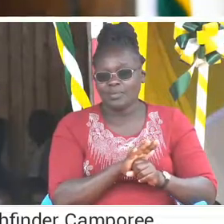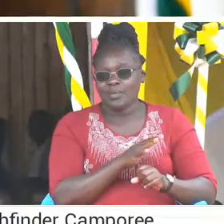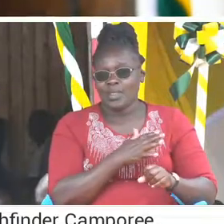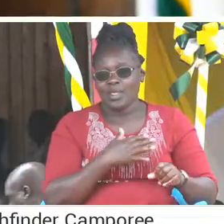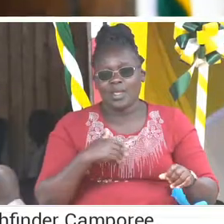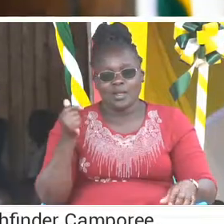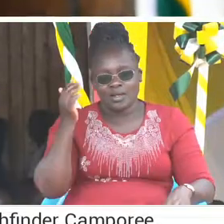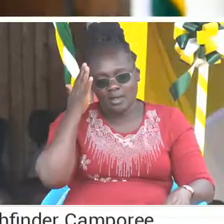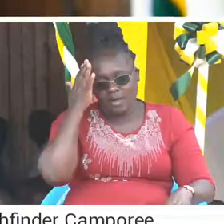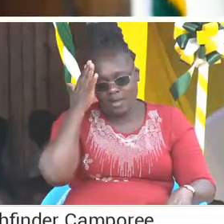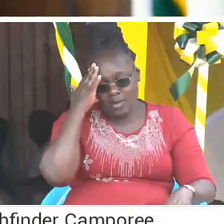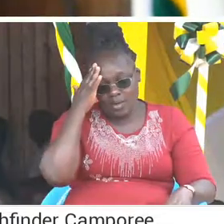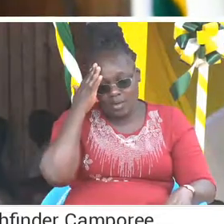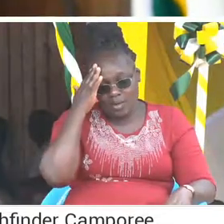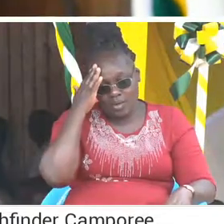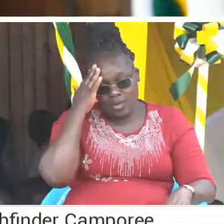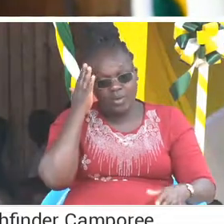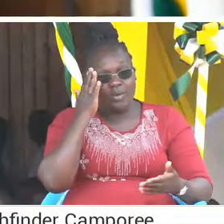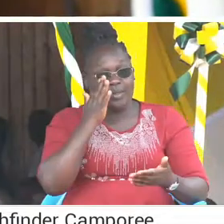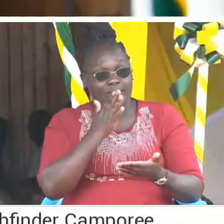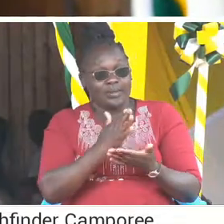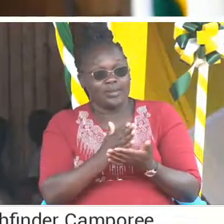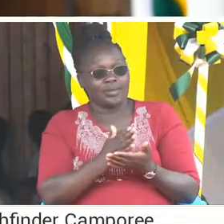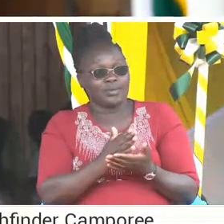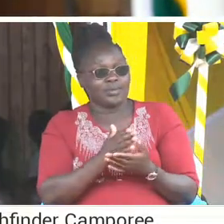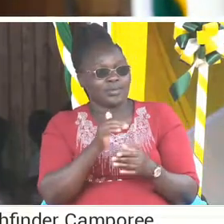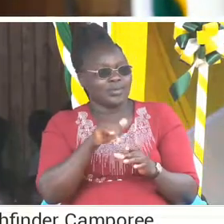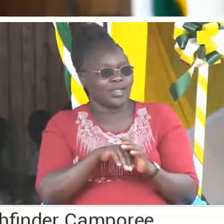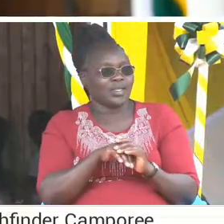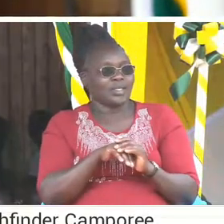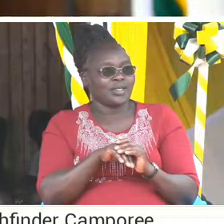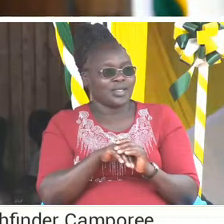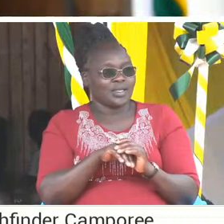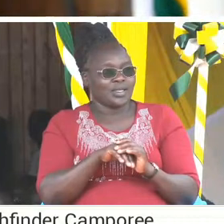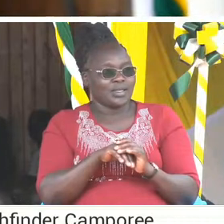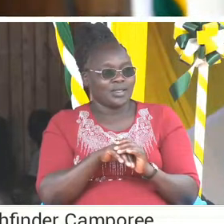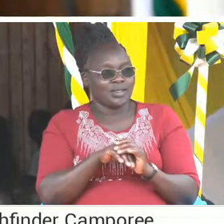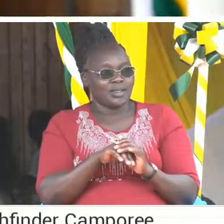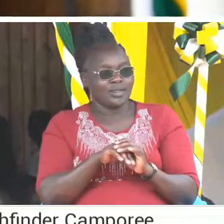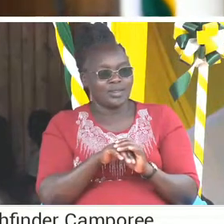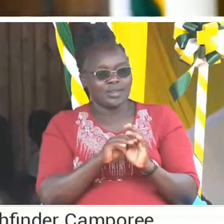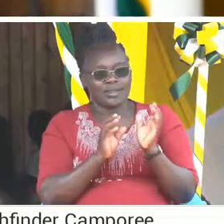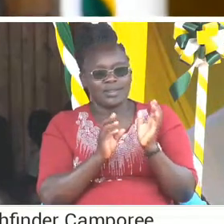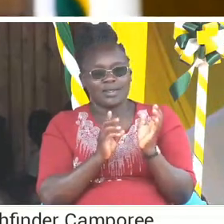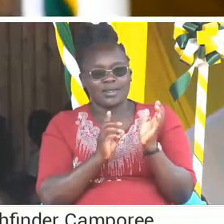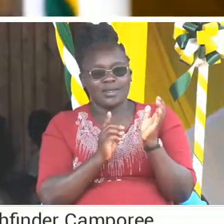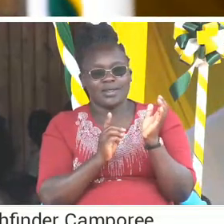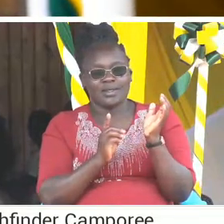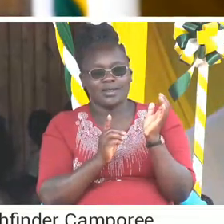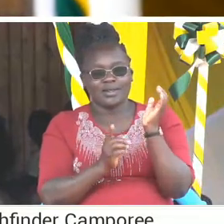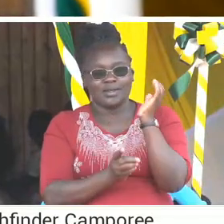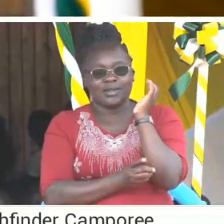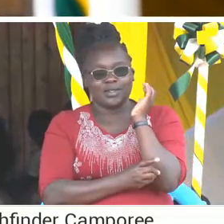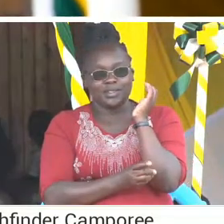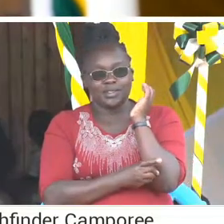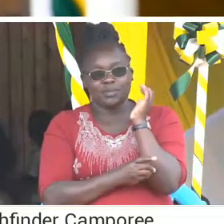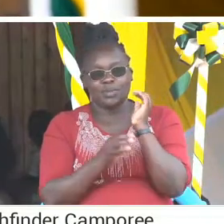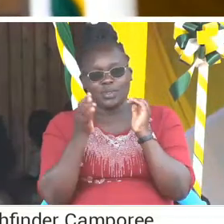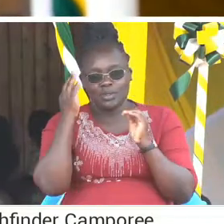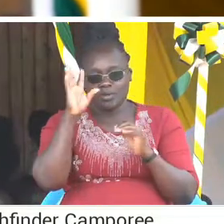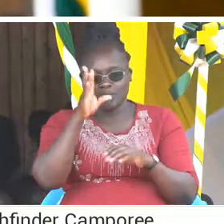katika discipline ya Kiadventista kuna value system